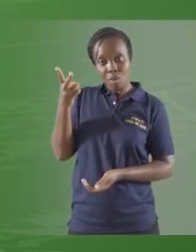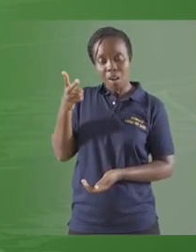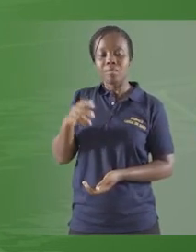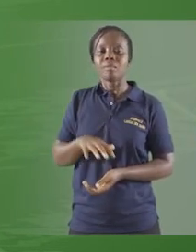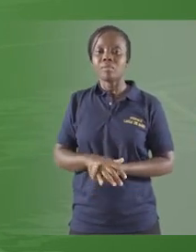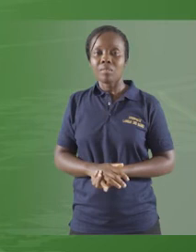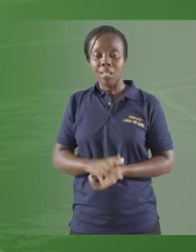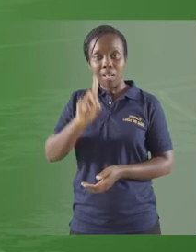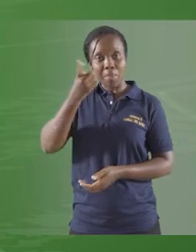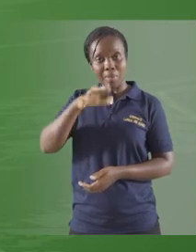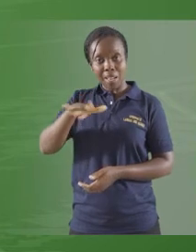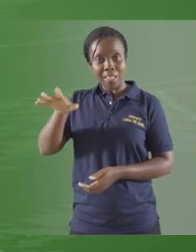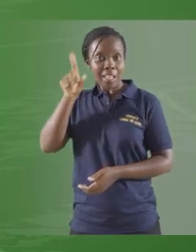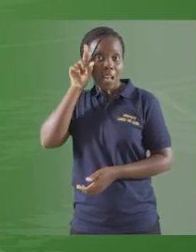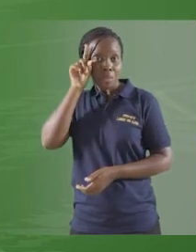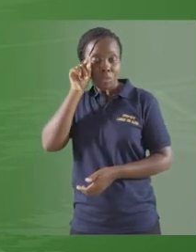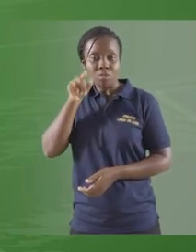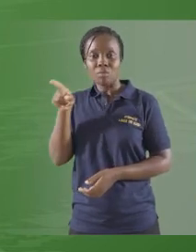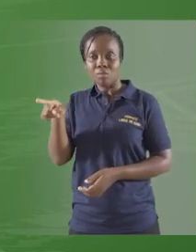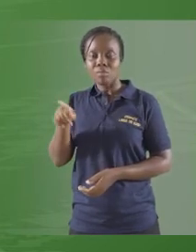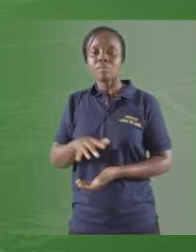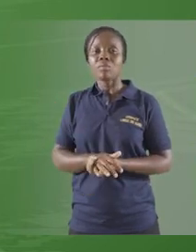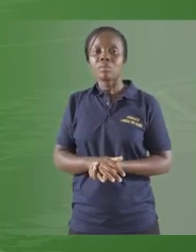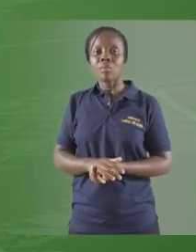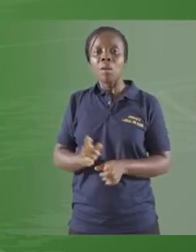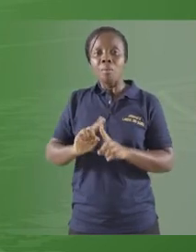première lettre. Et la première lettre ici, c'est A.